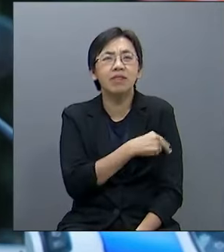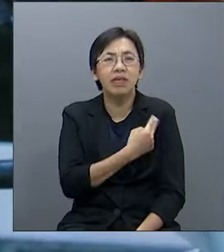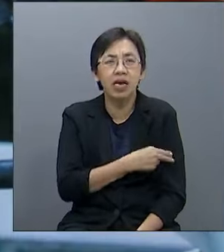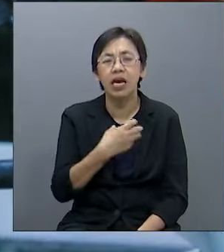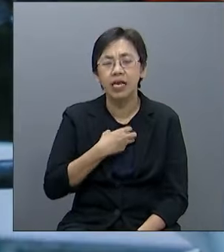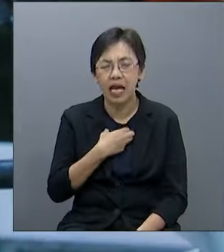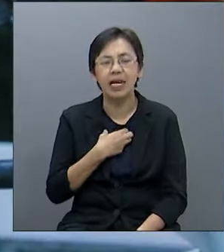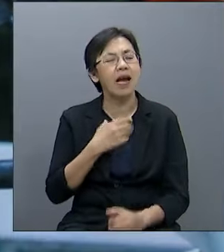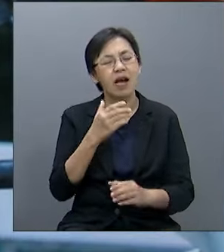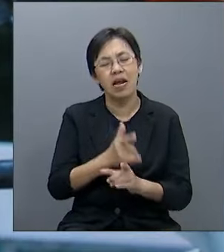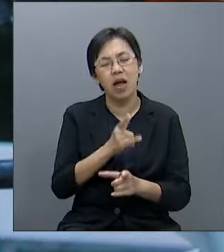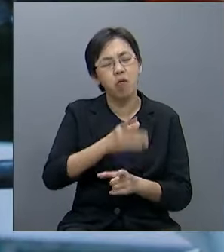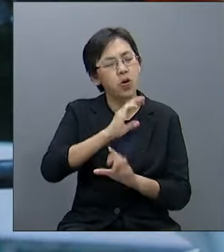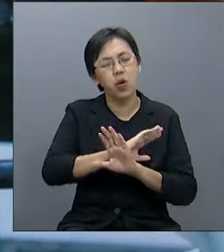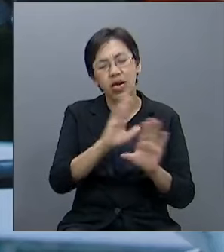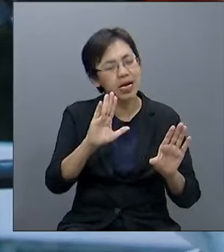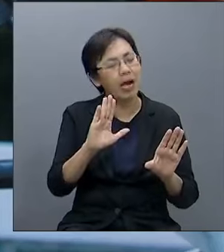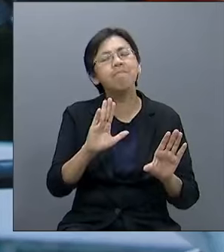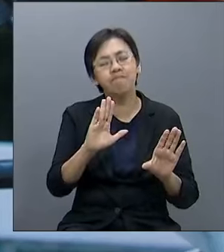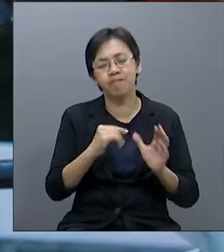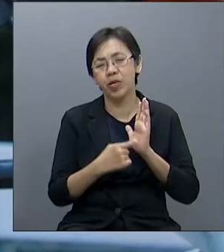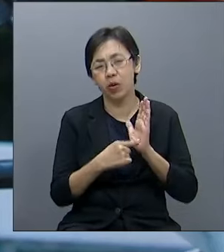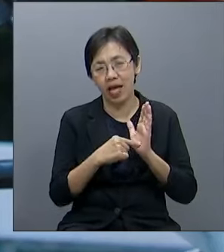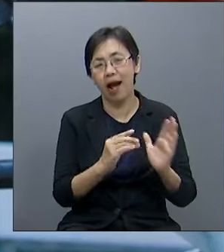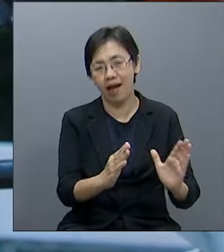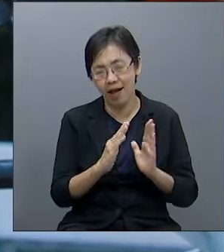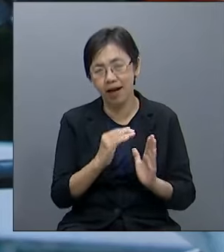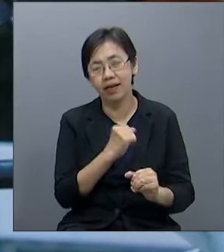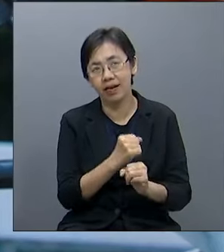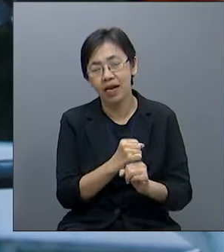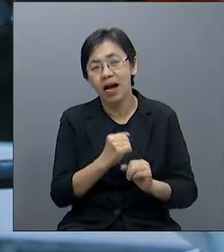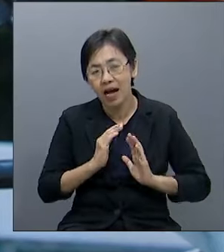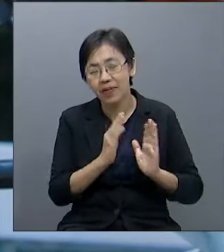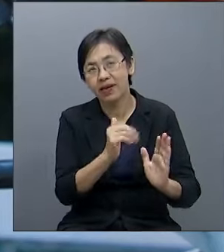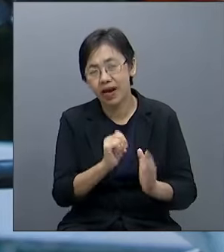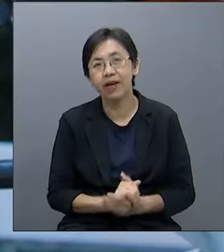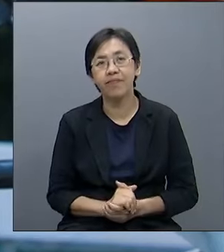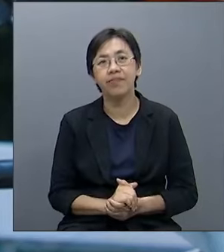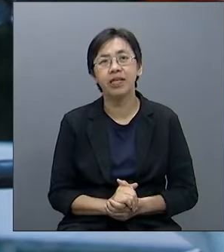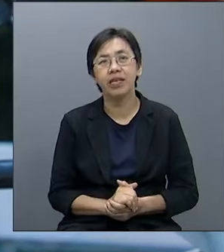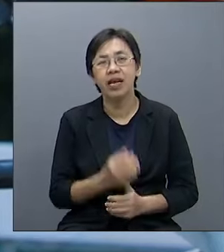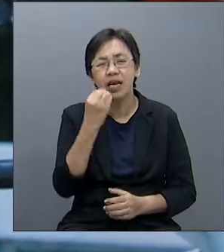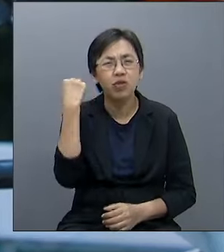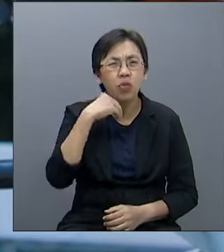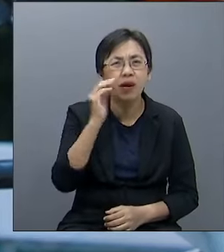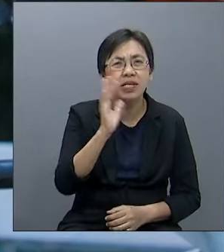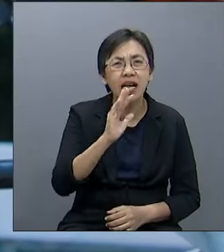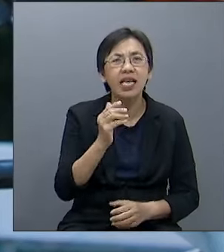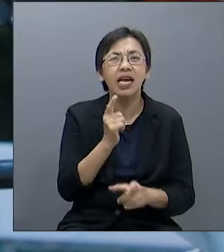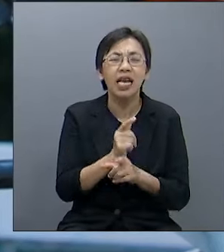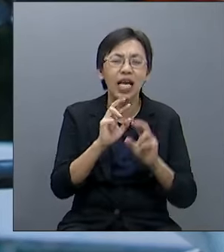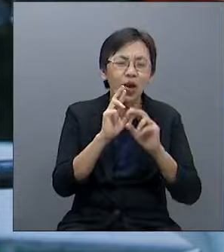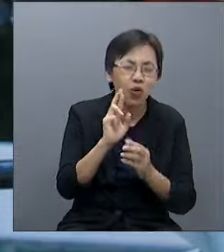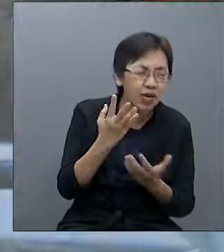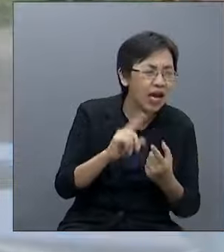บ้านได้เลิกเหล้าเหมือนเราครับไม่ได้ดื่มทุกวันนะครับจะเป็นดื่มแบบมีงานมีเลี้ยงรุ่นยังสั่งสั่นวันเกิด